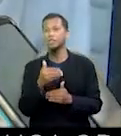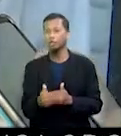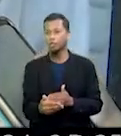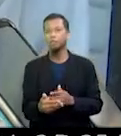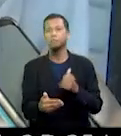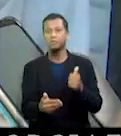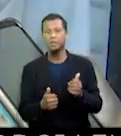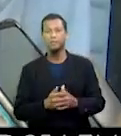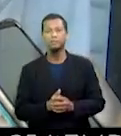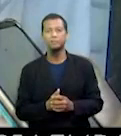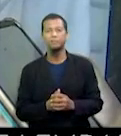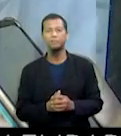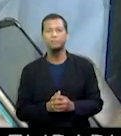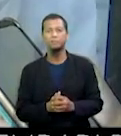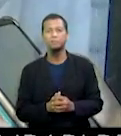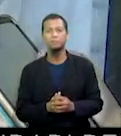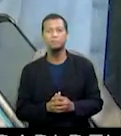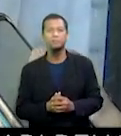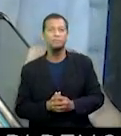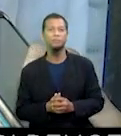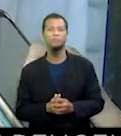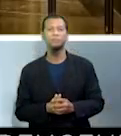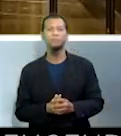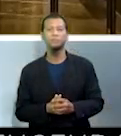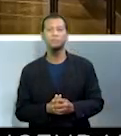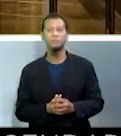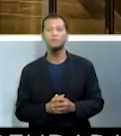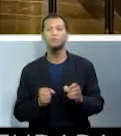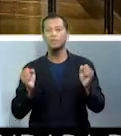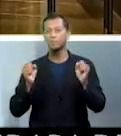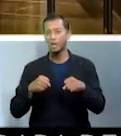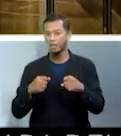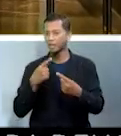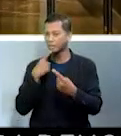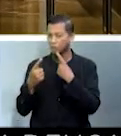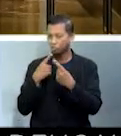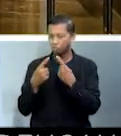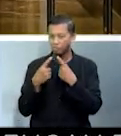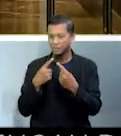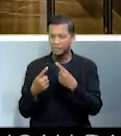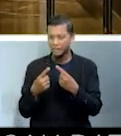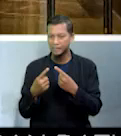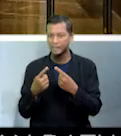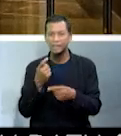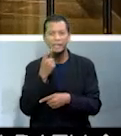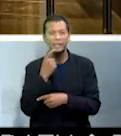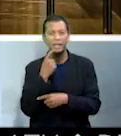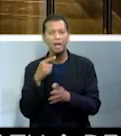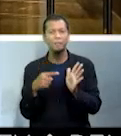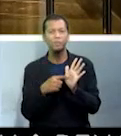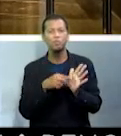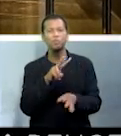Tentunya kita punya kesepakatan bersama bahwa untuk